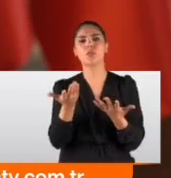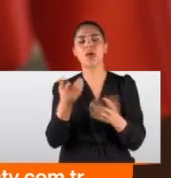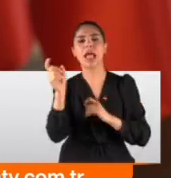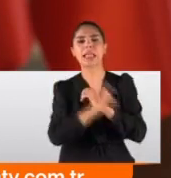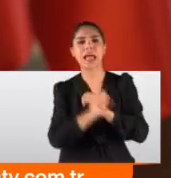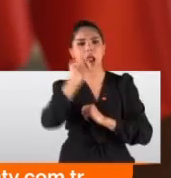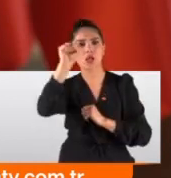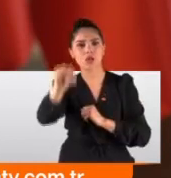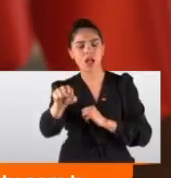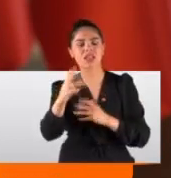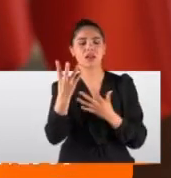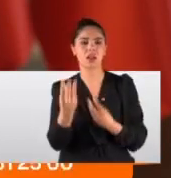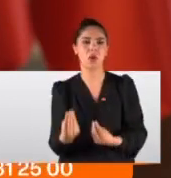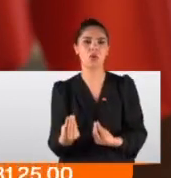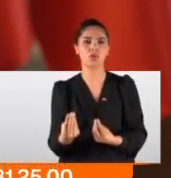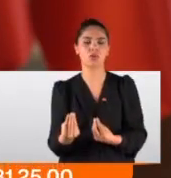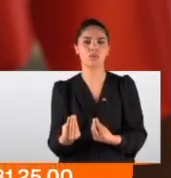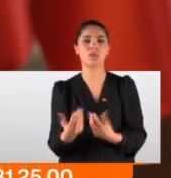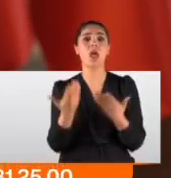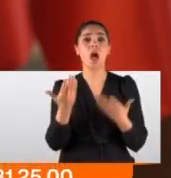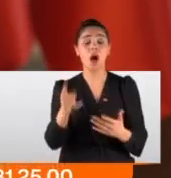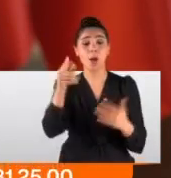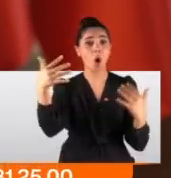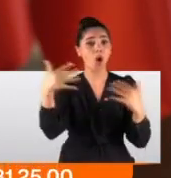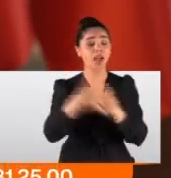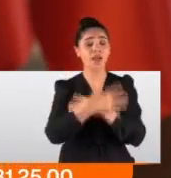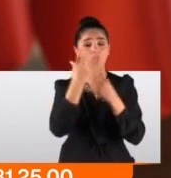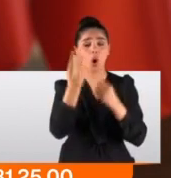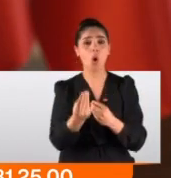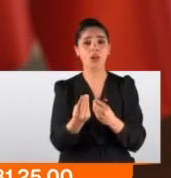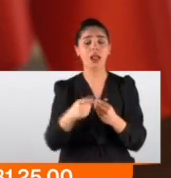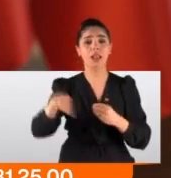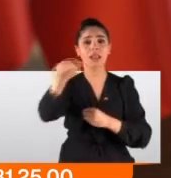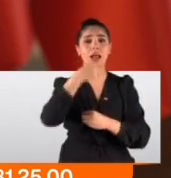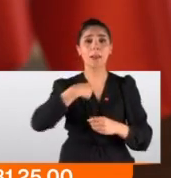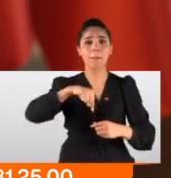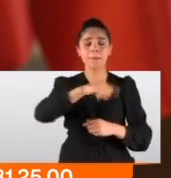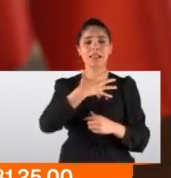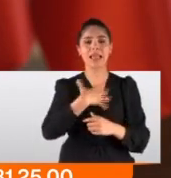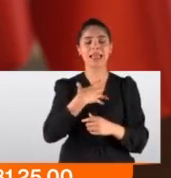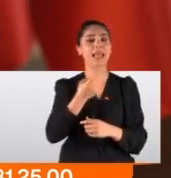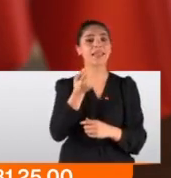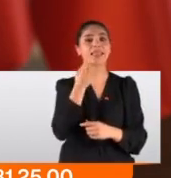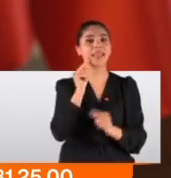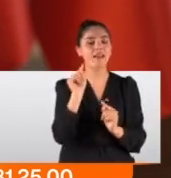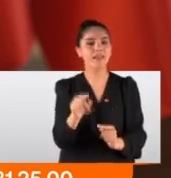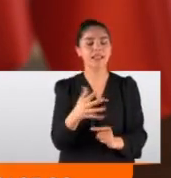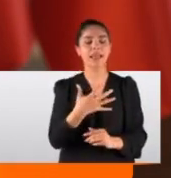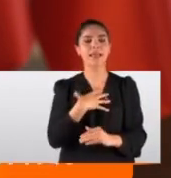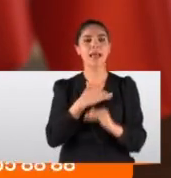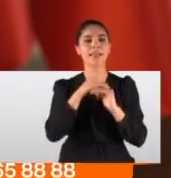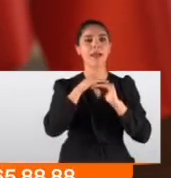terör saldırısına maruz kalmıştır. Ama o gece yaşananlar bize, kendi devletine, kendi